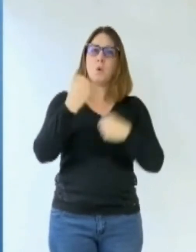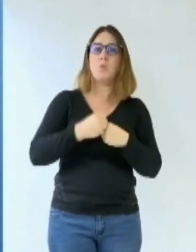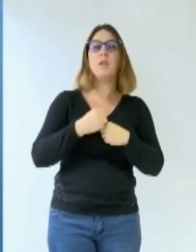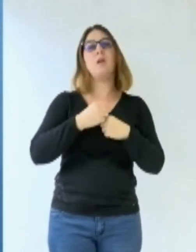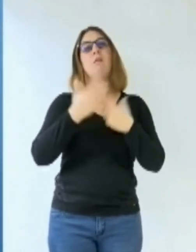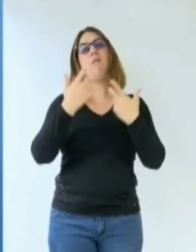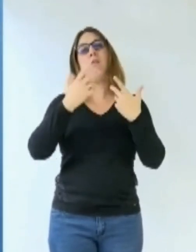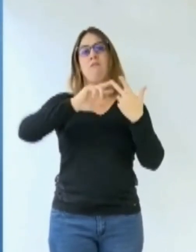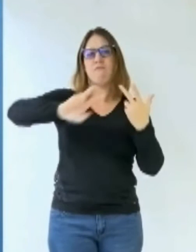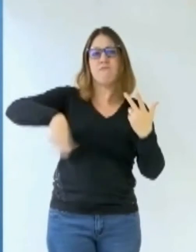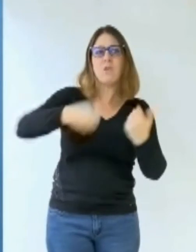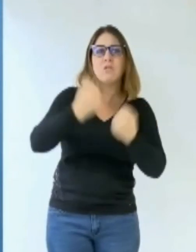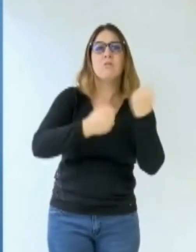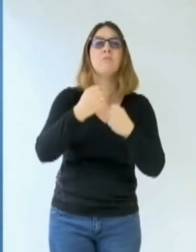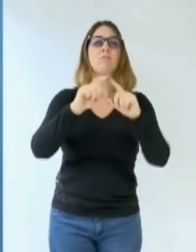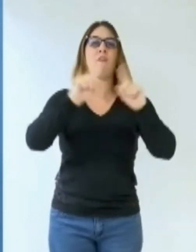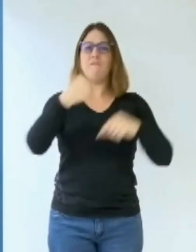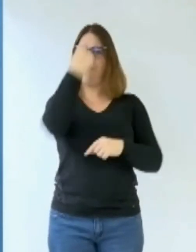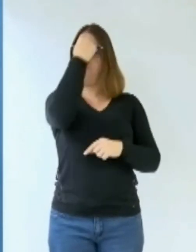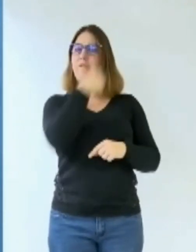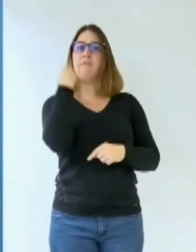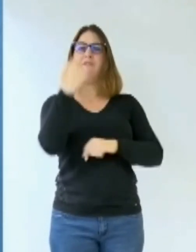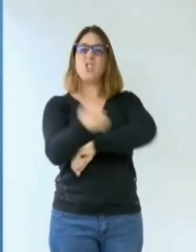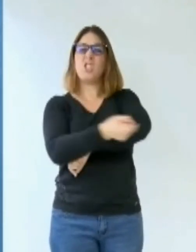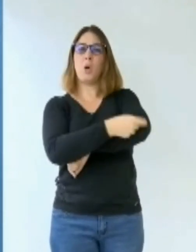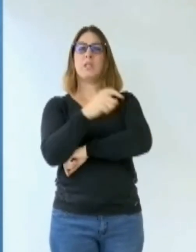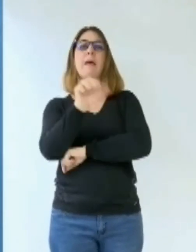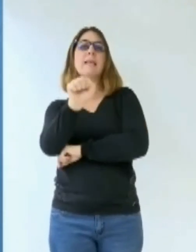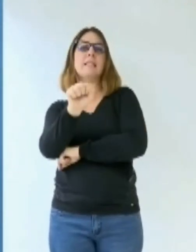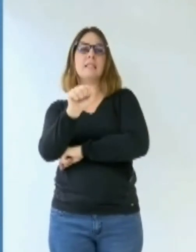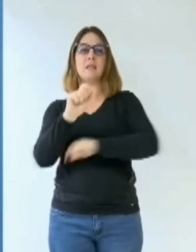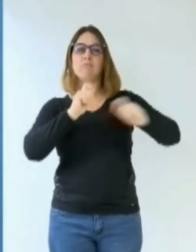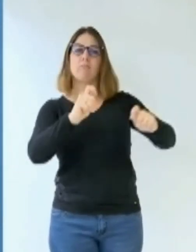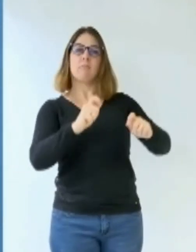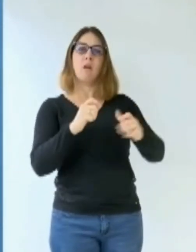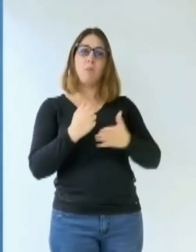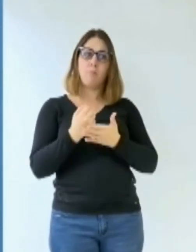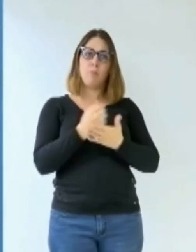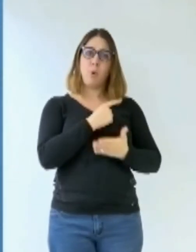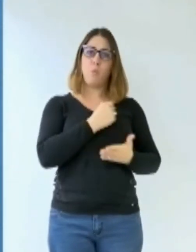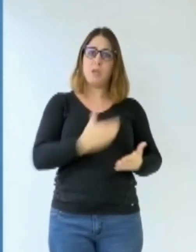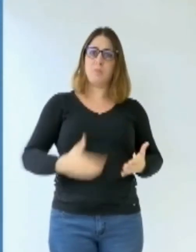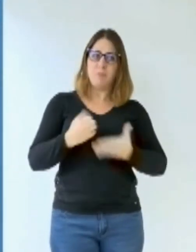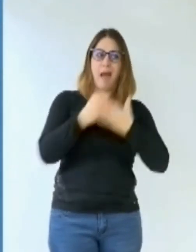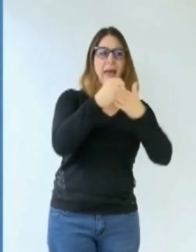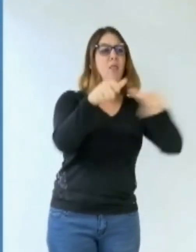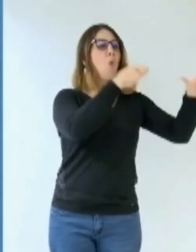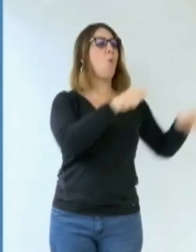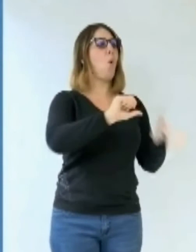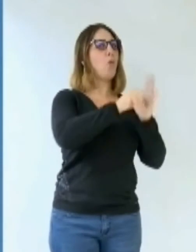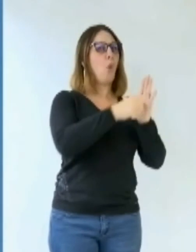volées, des personnes recherchées, des fichiers S, et d'autoriser la police municipale à procéder à des contrôles d'identité.